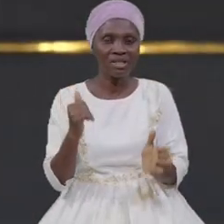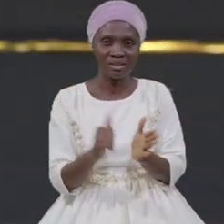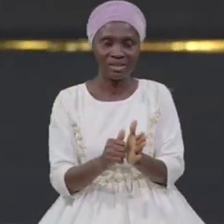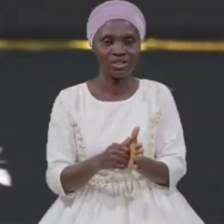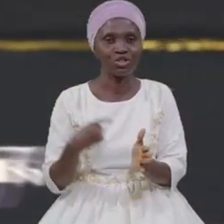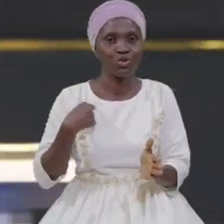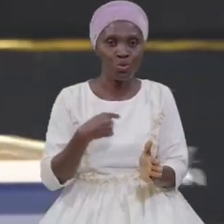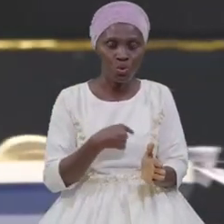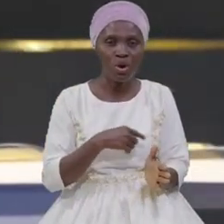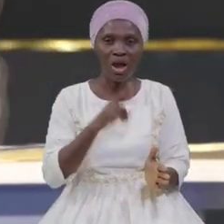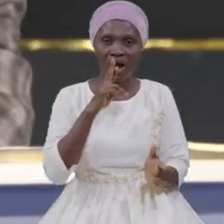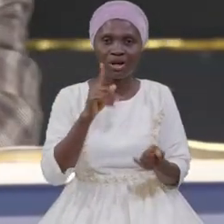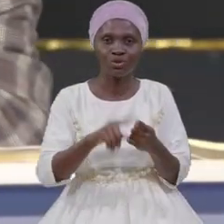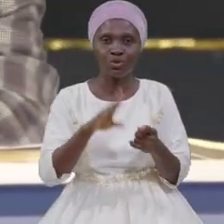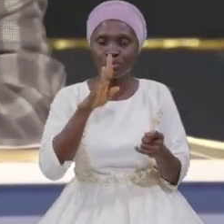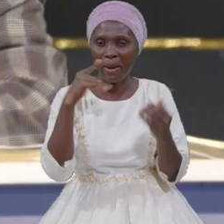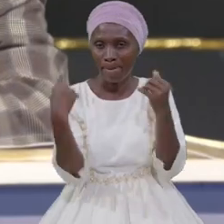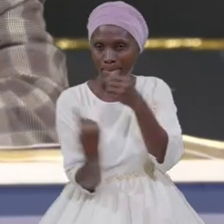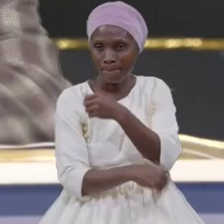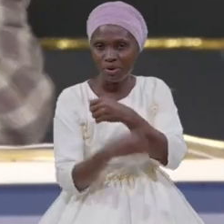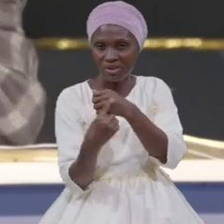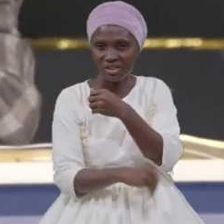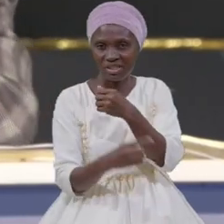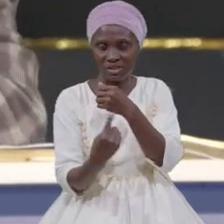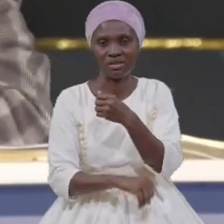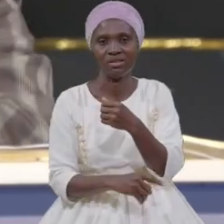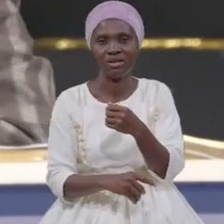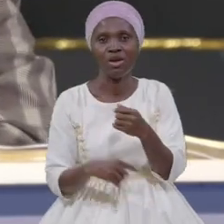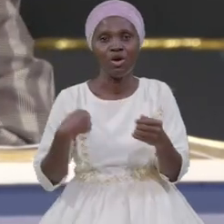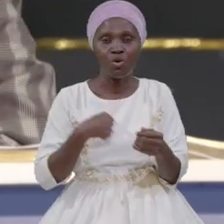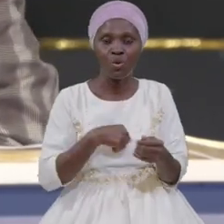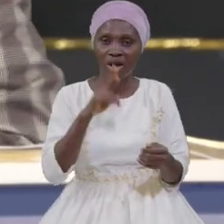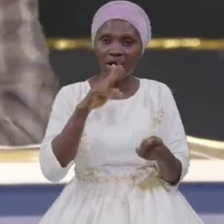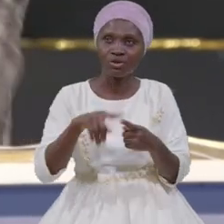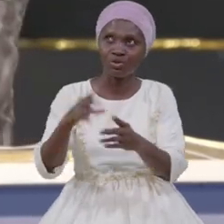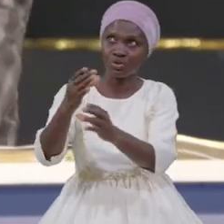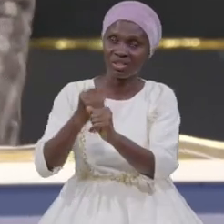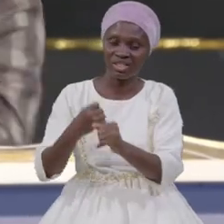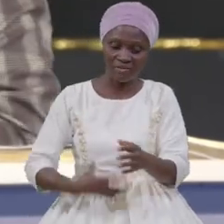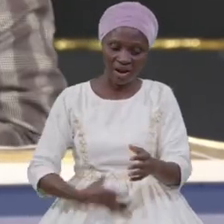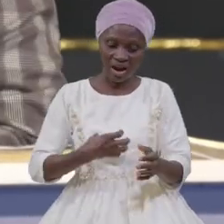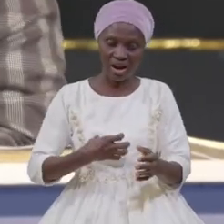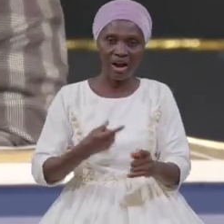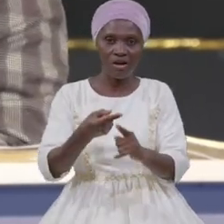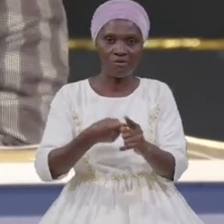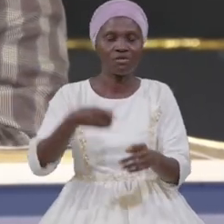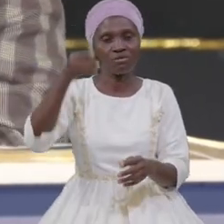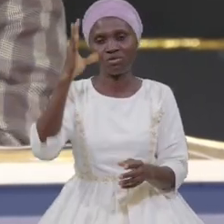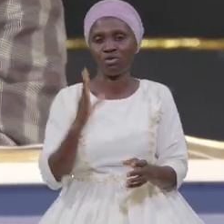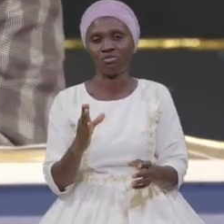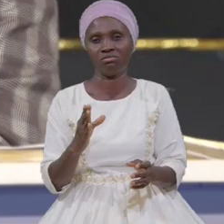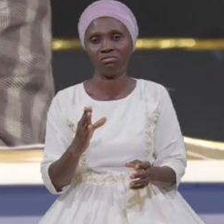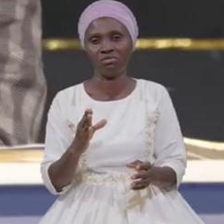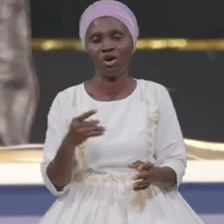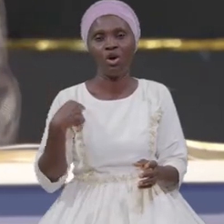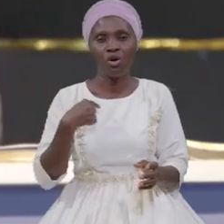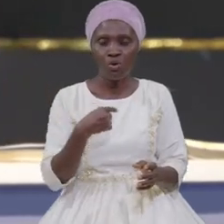méritions la colère du Dieu Tout-Puissant. Nous méritions les tourments,